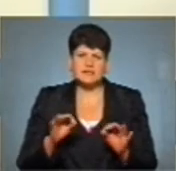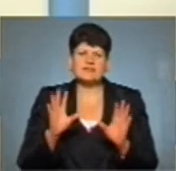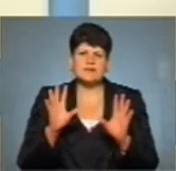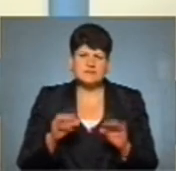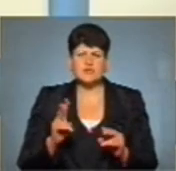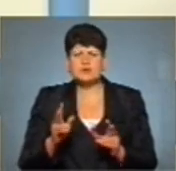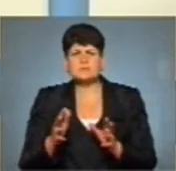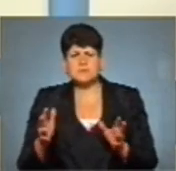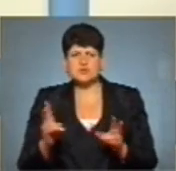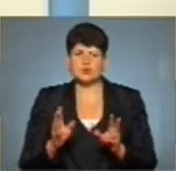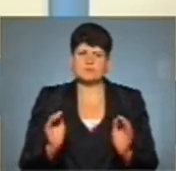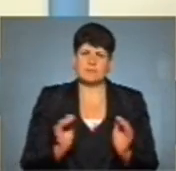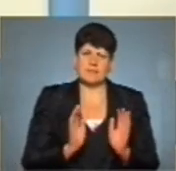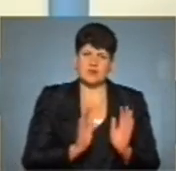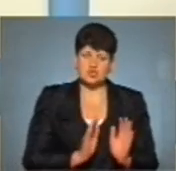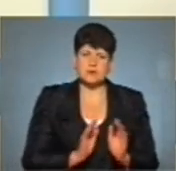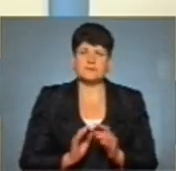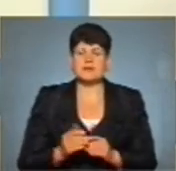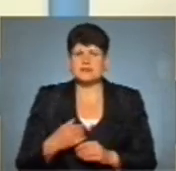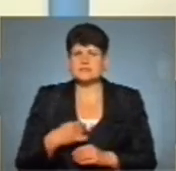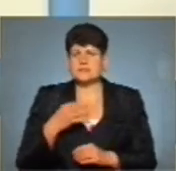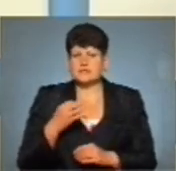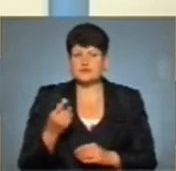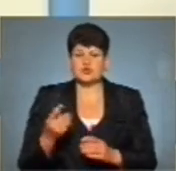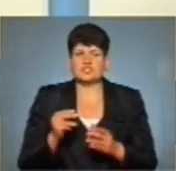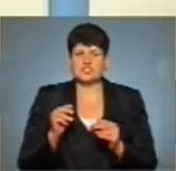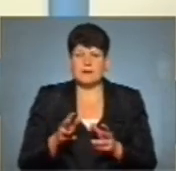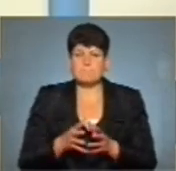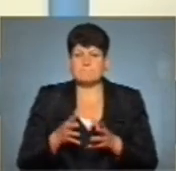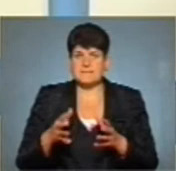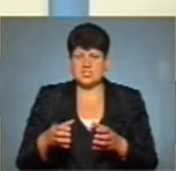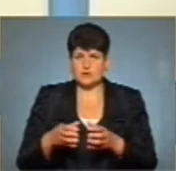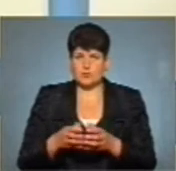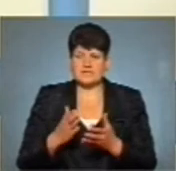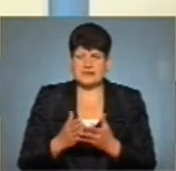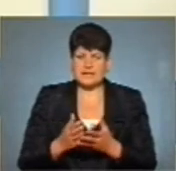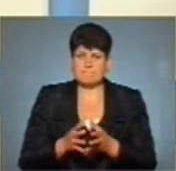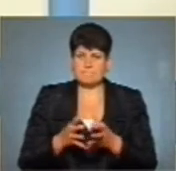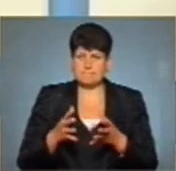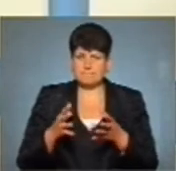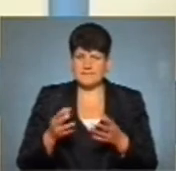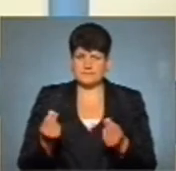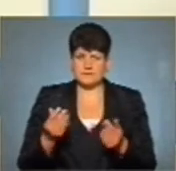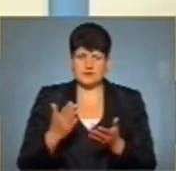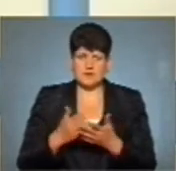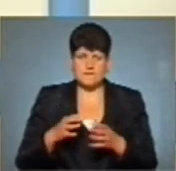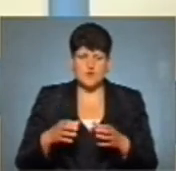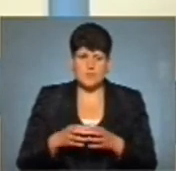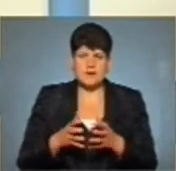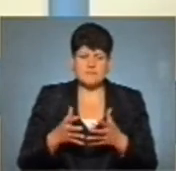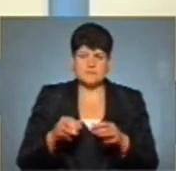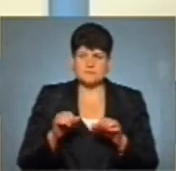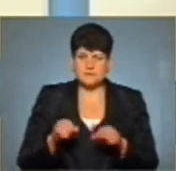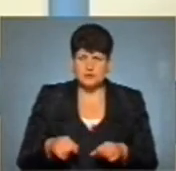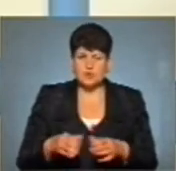менше. Відповідно, як я вже сказав, чим більша громада, тим більше надходжень є в бюджет цієї громади, тим більше ресурсу